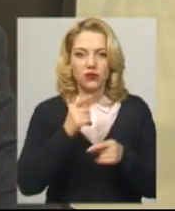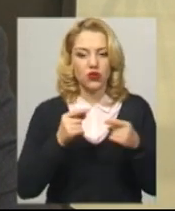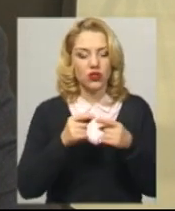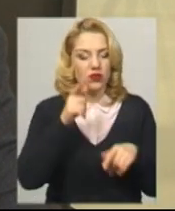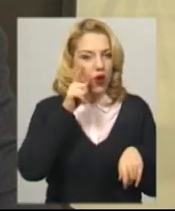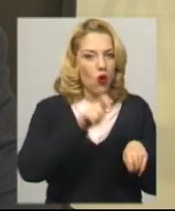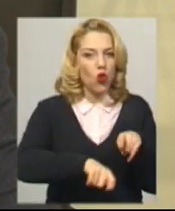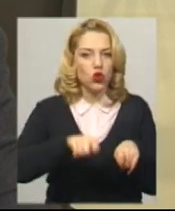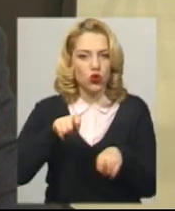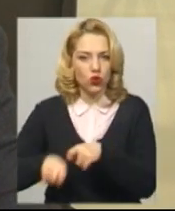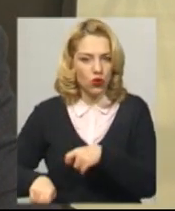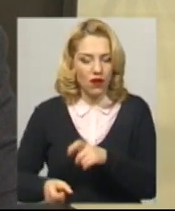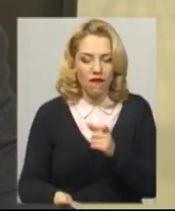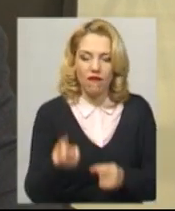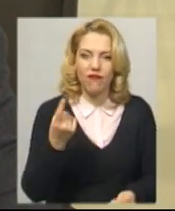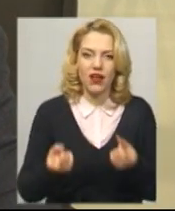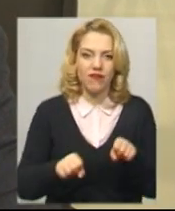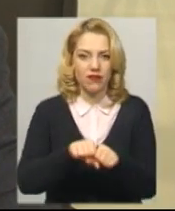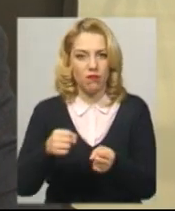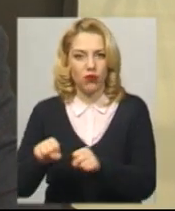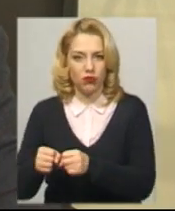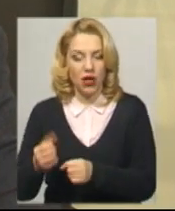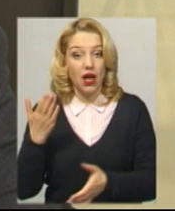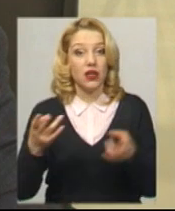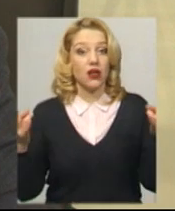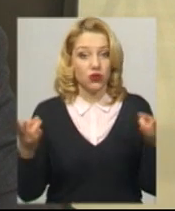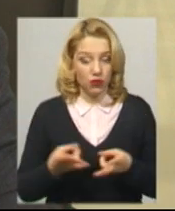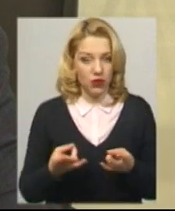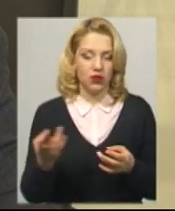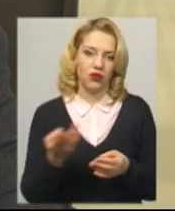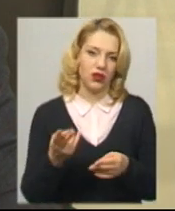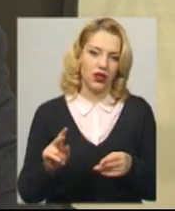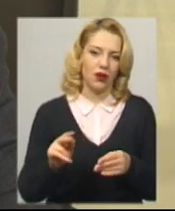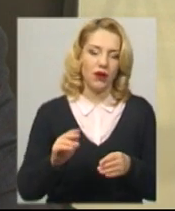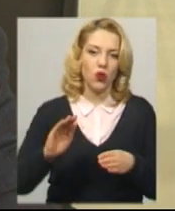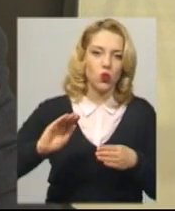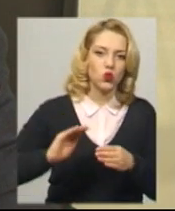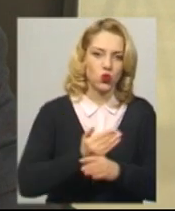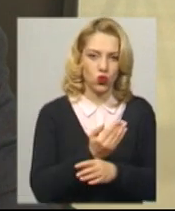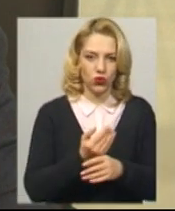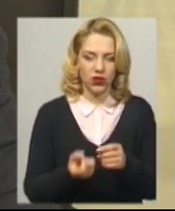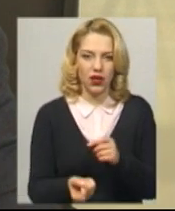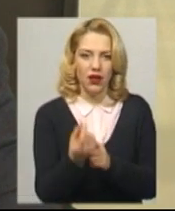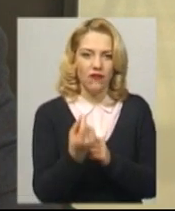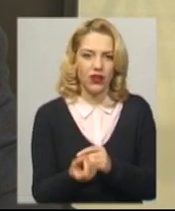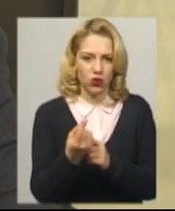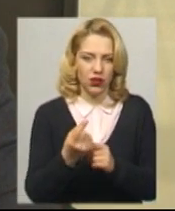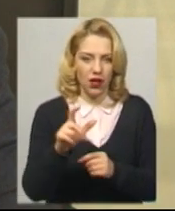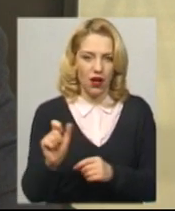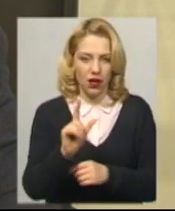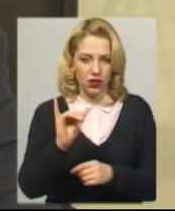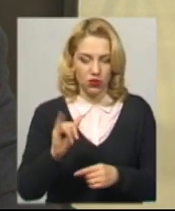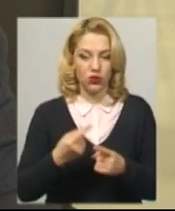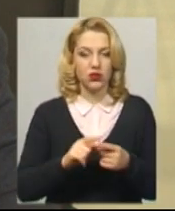контролю за станом цих мереж і в разі необхідності усунення витоків газу. Це і кошти, які направляються на